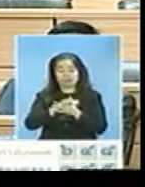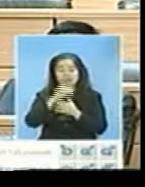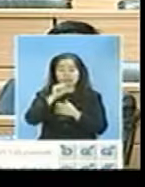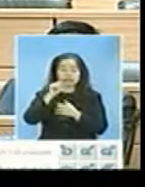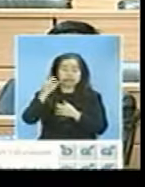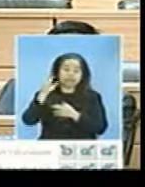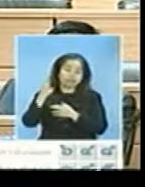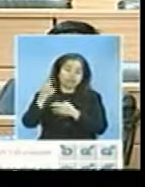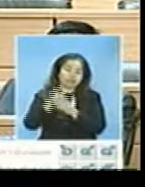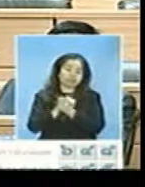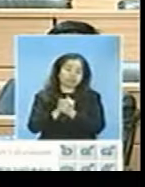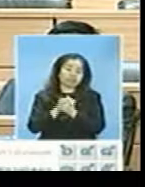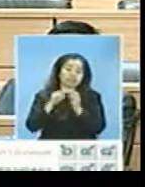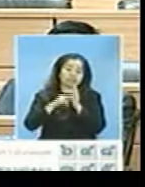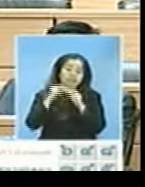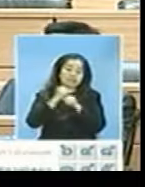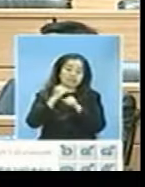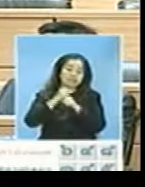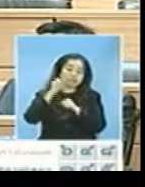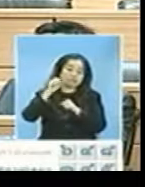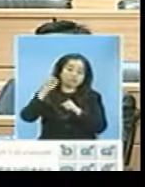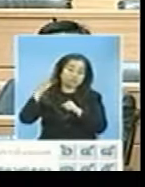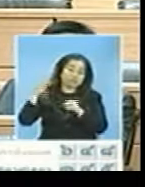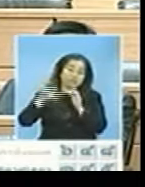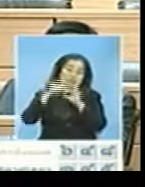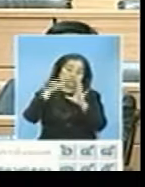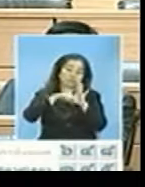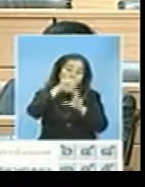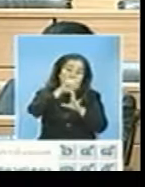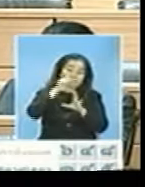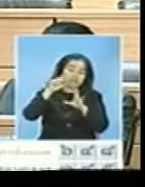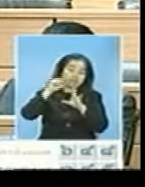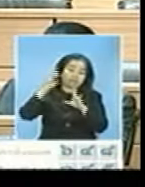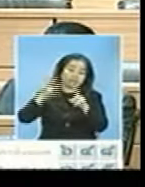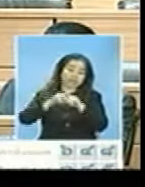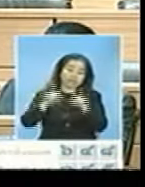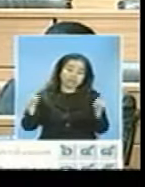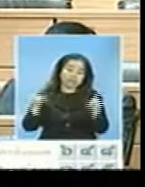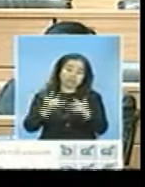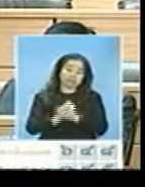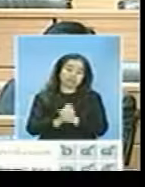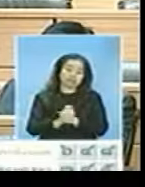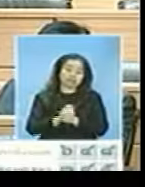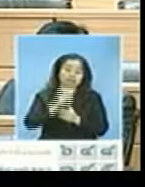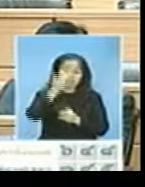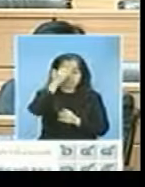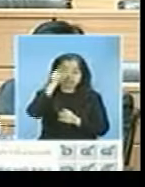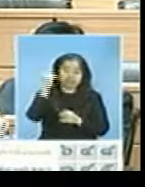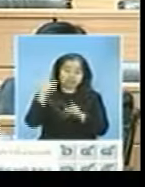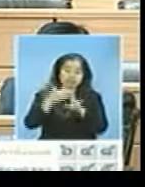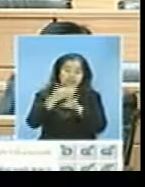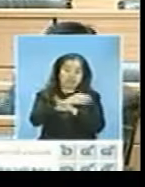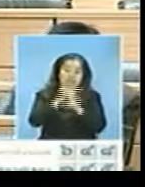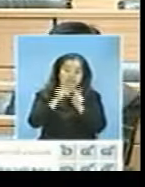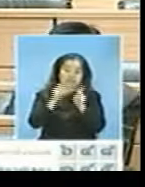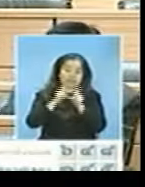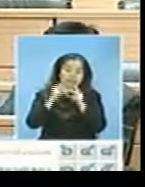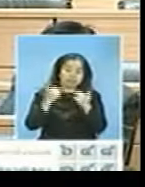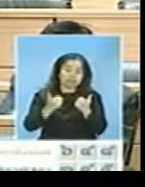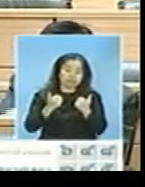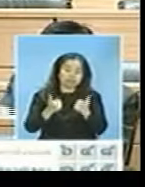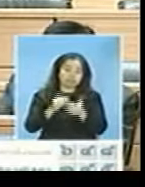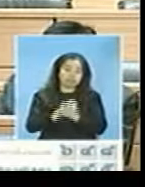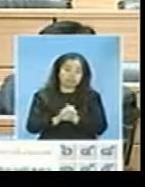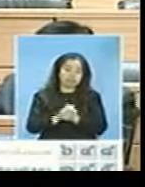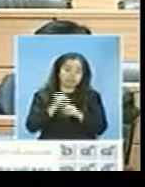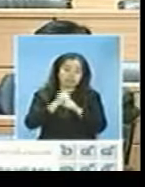ร.นะครับการหาสสร.ไม่ใช่สมัครสสหรือสมัครสว.เพราะว่าเมื่อรัฐธรรมนูญฉบับนี้เสร็จสิ้นแล้วนะครับ